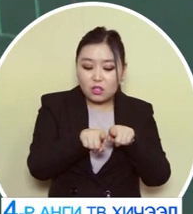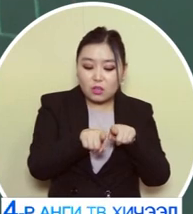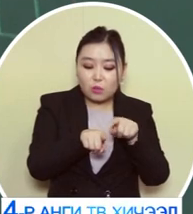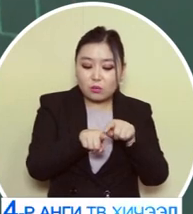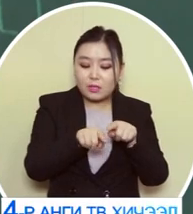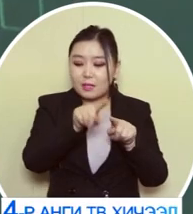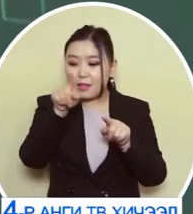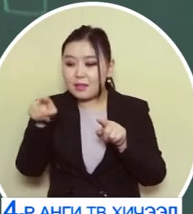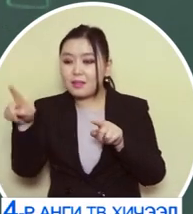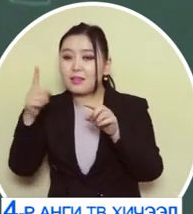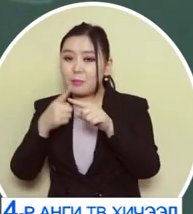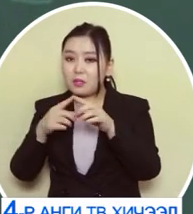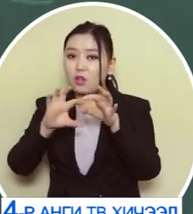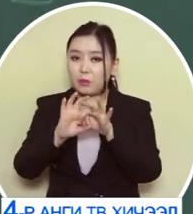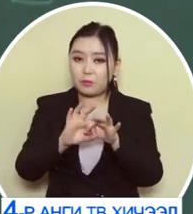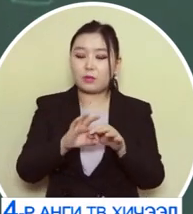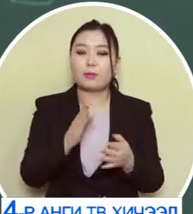Электр шамның ұзын сирағын